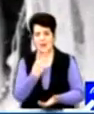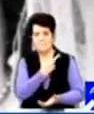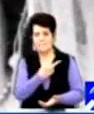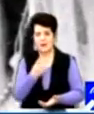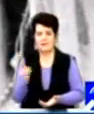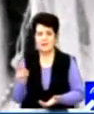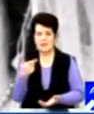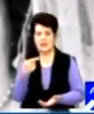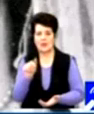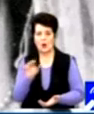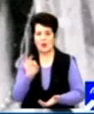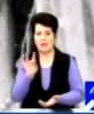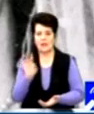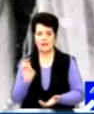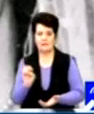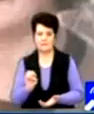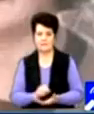ridică-te, Gheorghe,